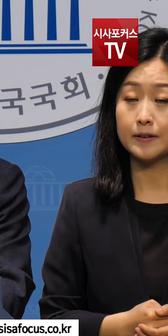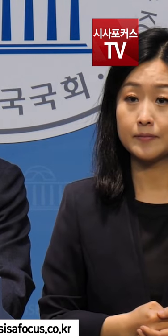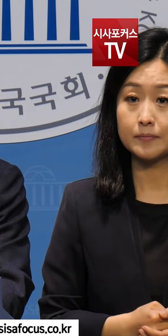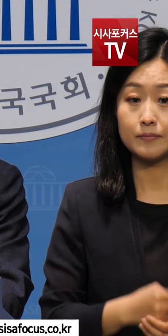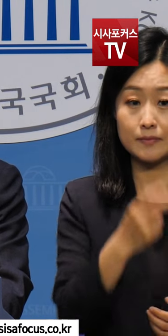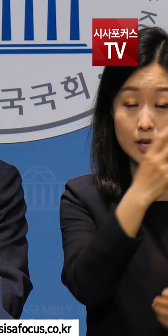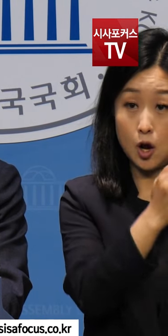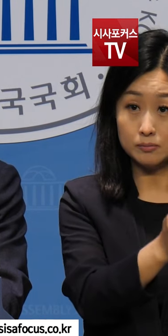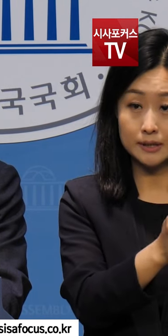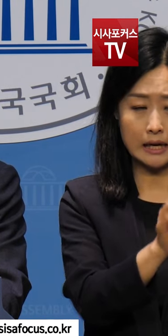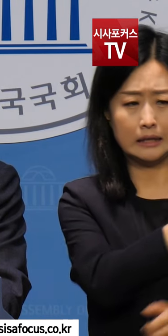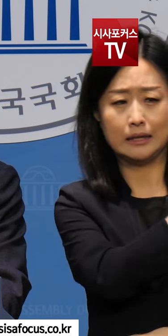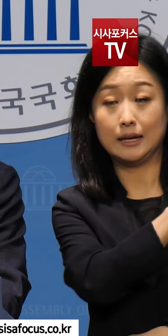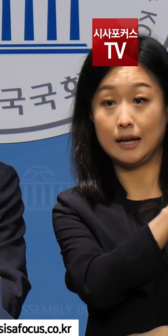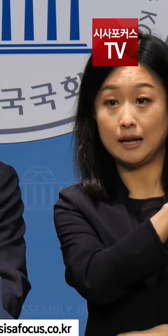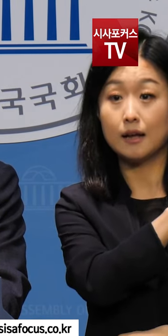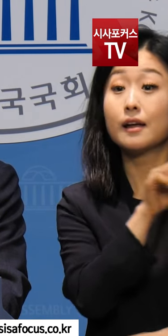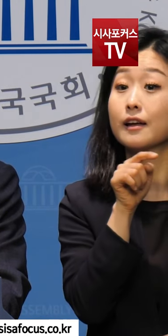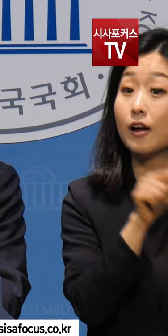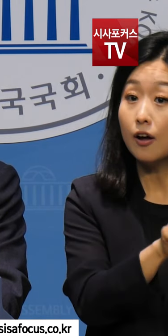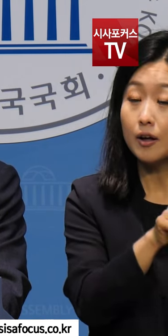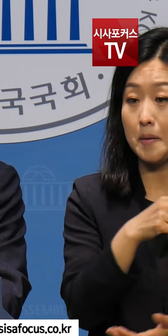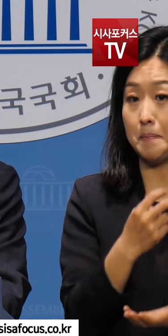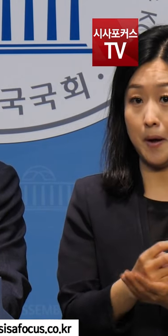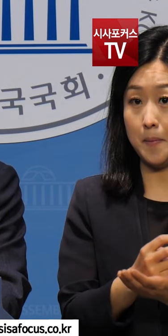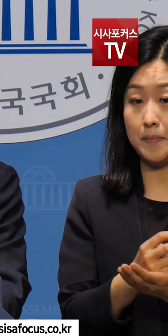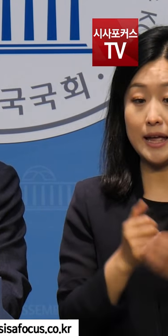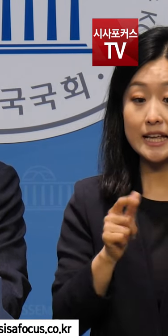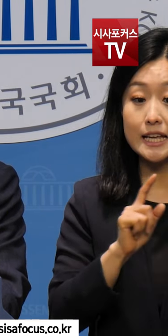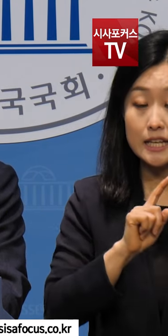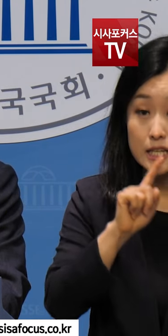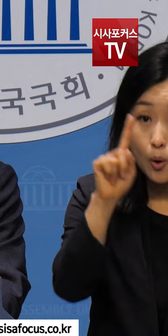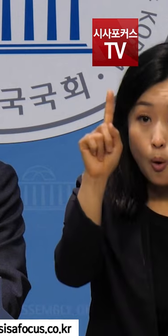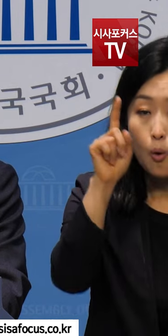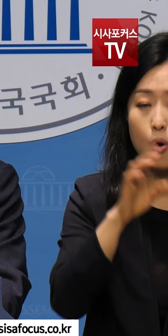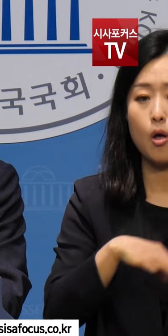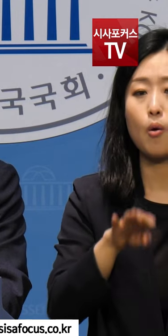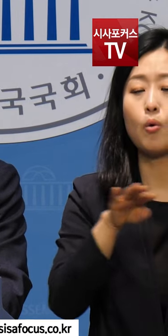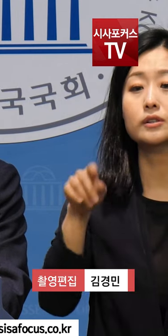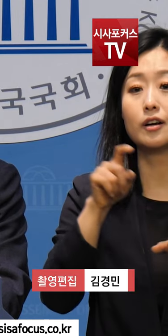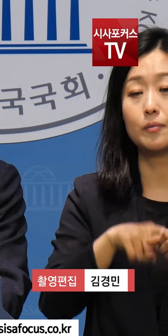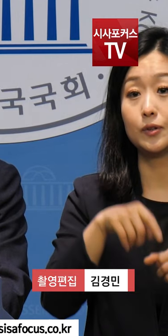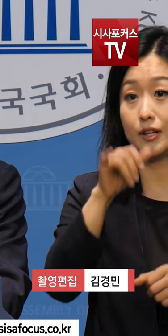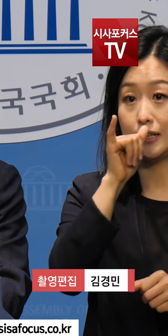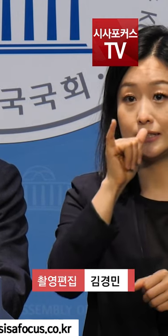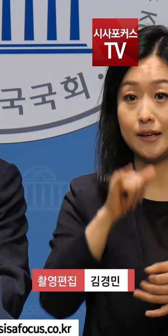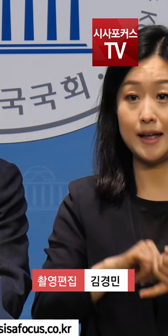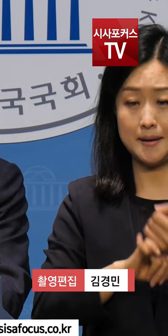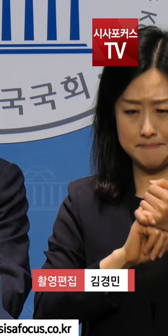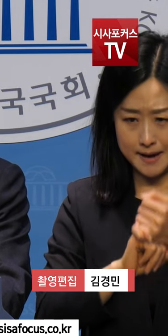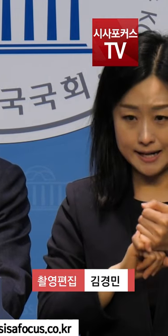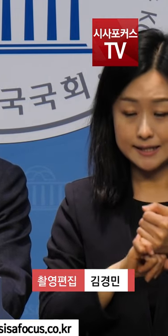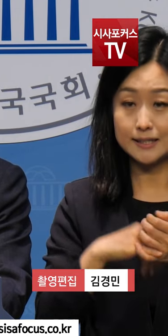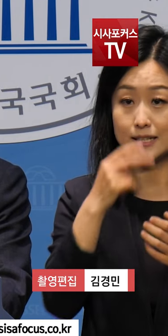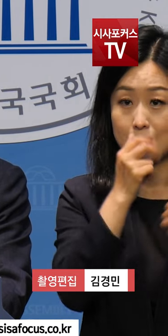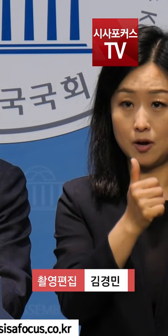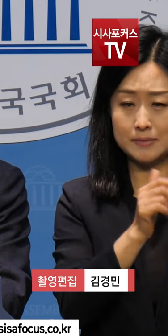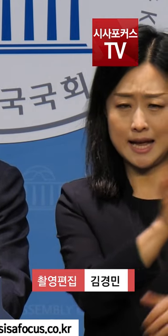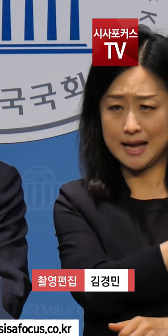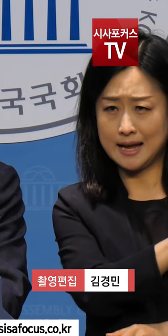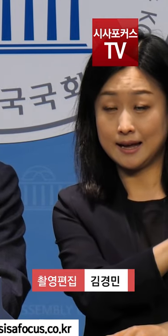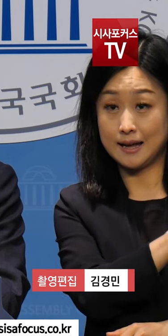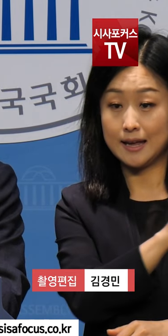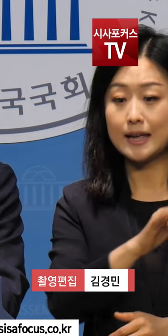검사 기피제도는 공정한 수사와 기소를 위한 시작점입니다. 이번에는 반드시 검사